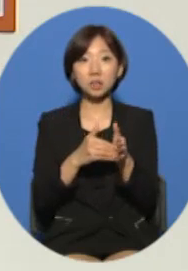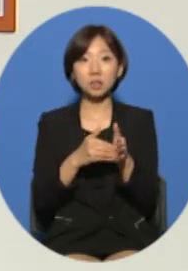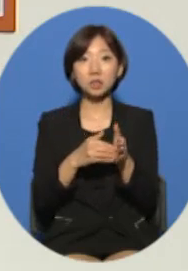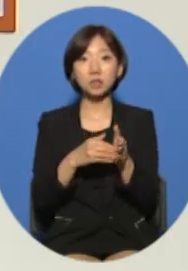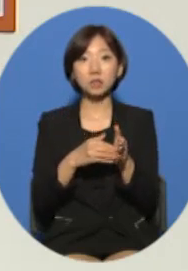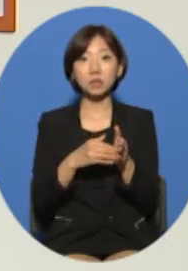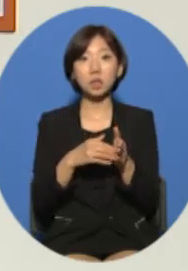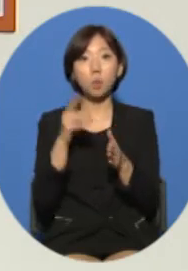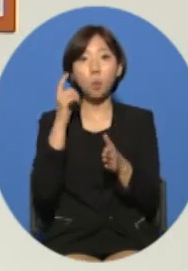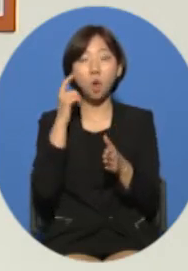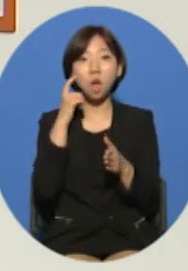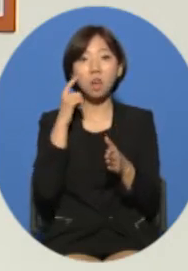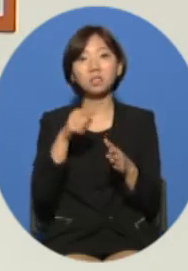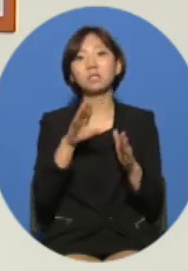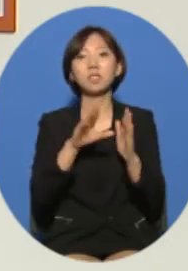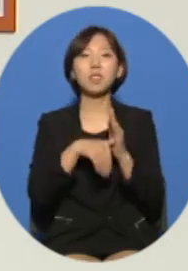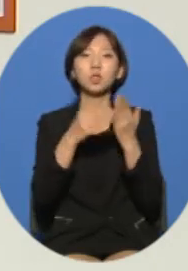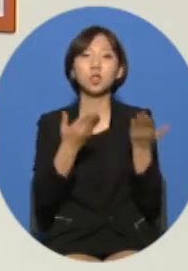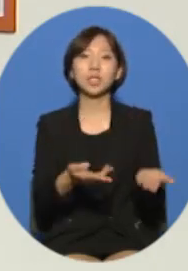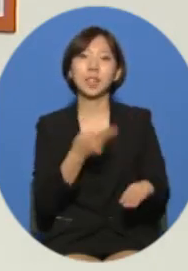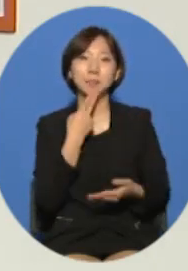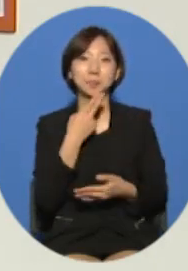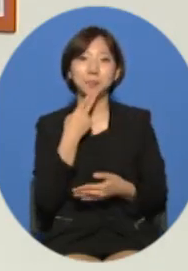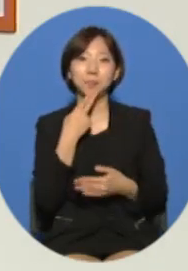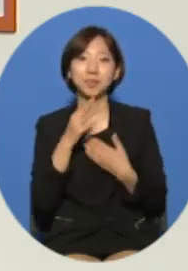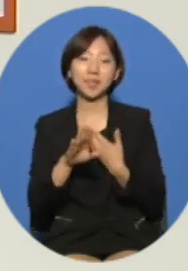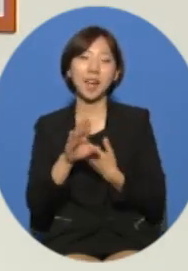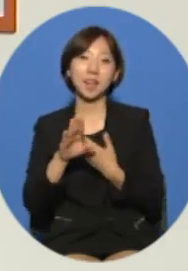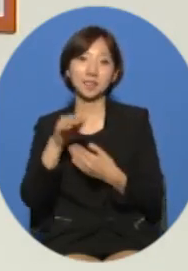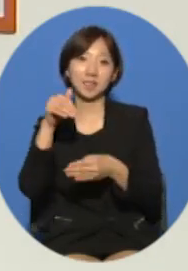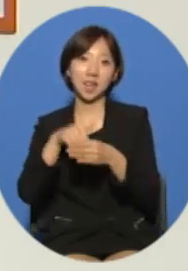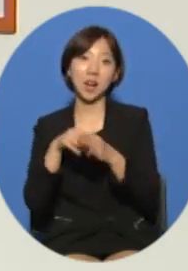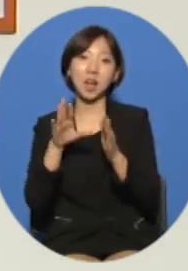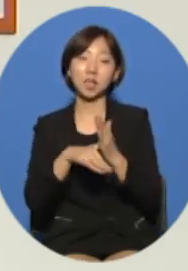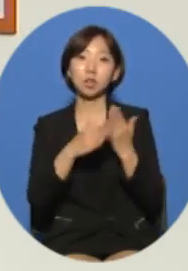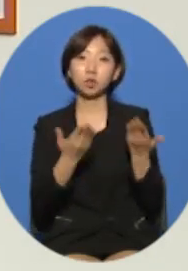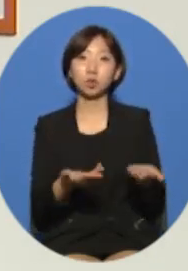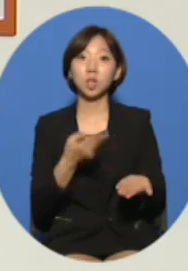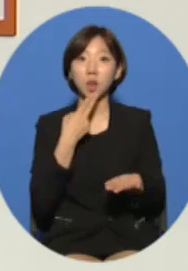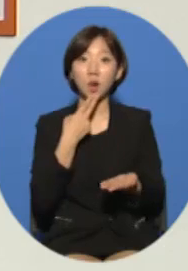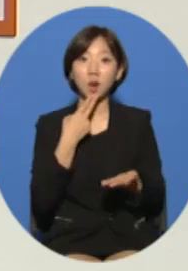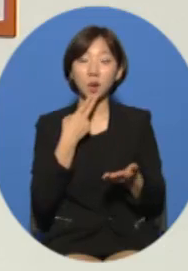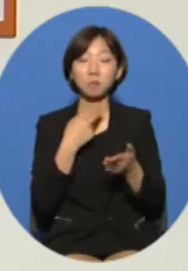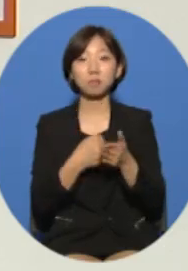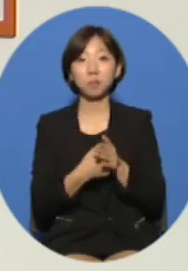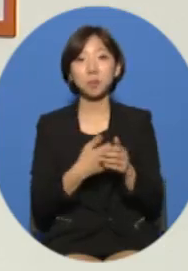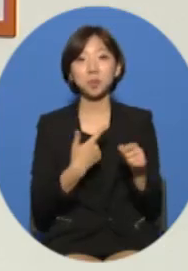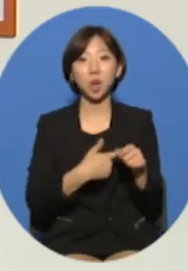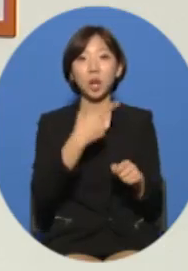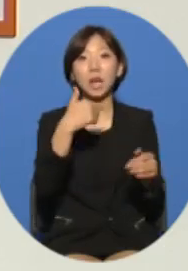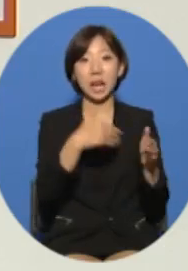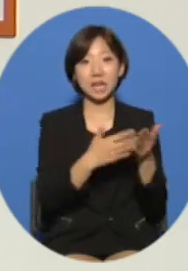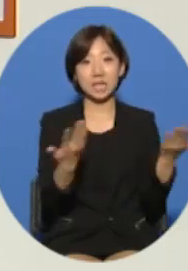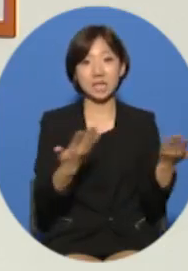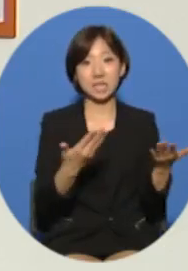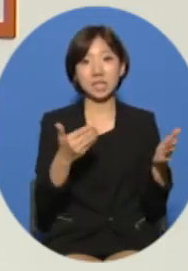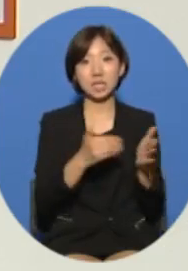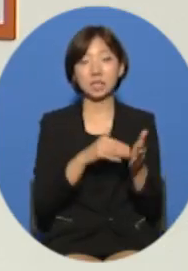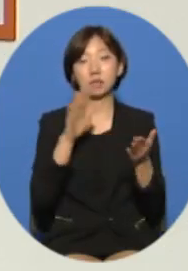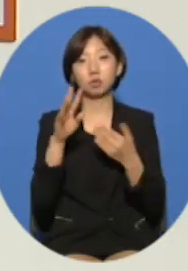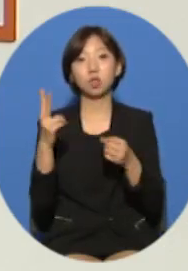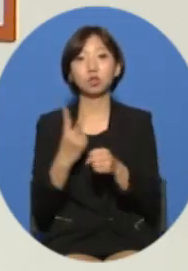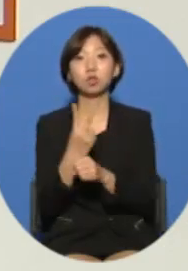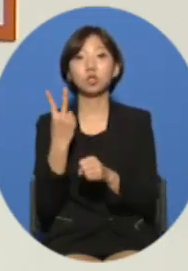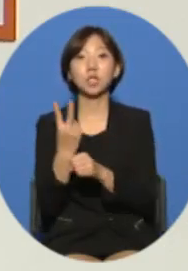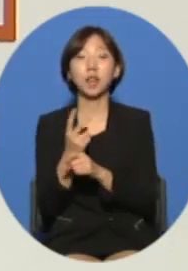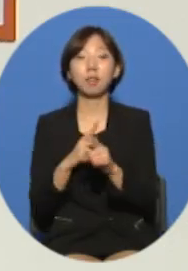임시 공휴일이 아니에요. 그렇죠. 그 다른 재보궐선거 때는. 네. 그러다 보니까 이제 6시까지 근무하고 네. 이제 2시간을 더